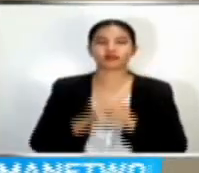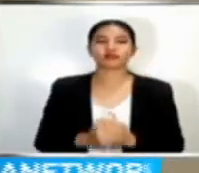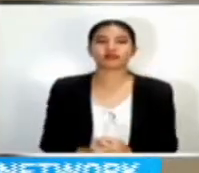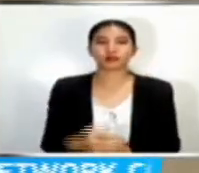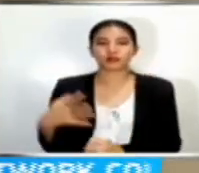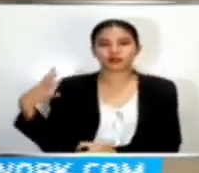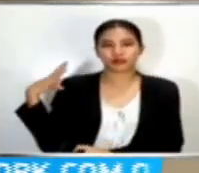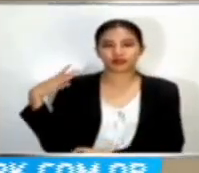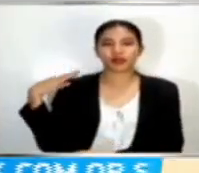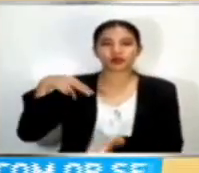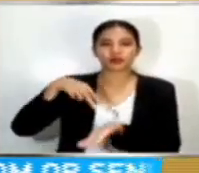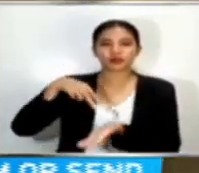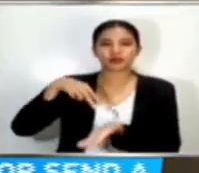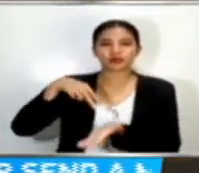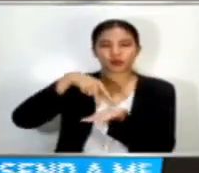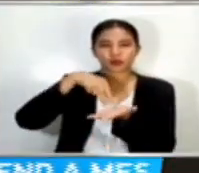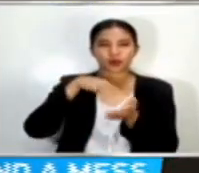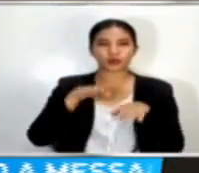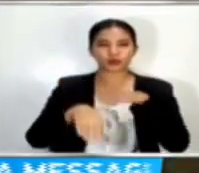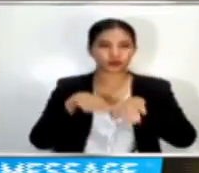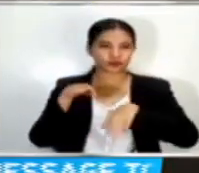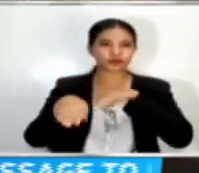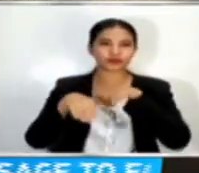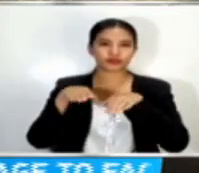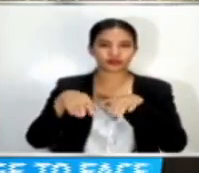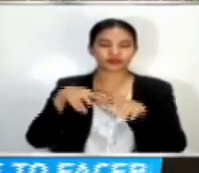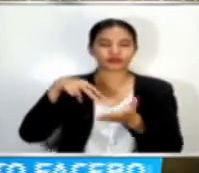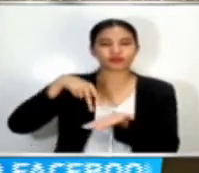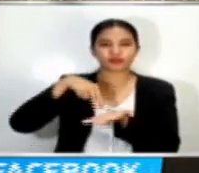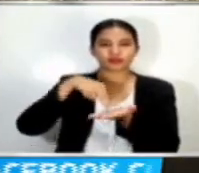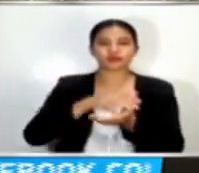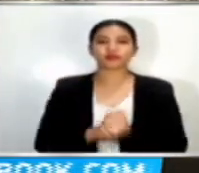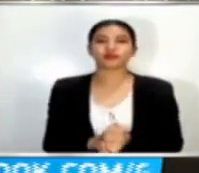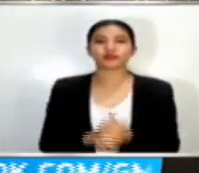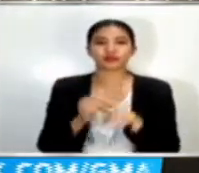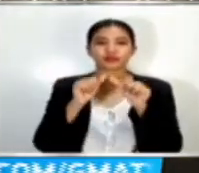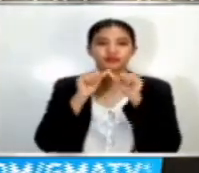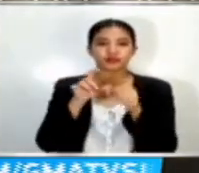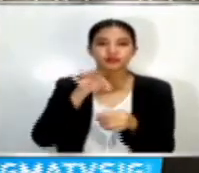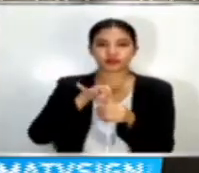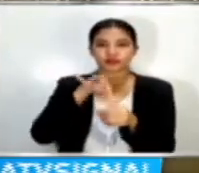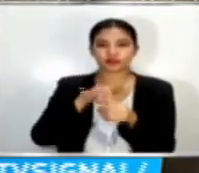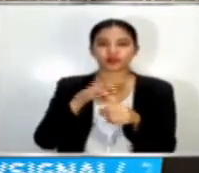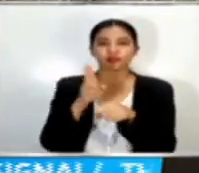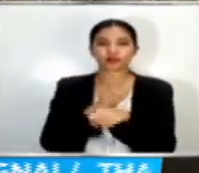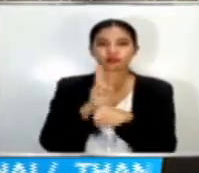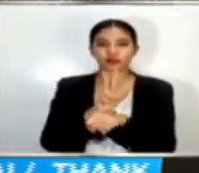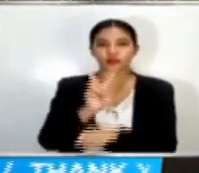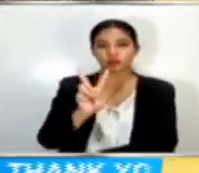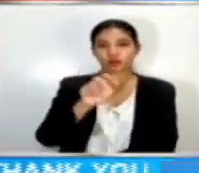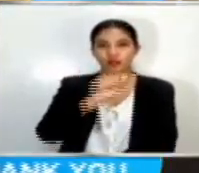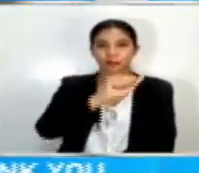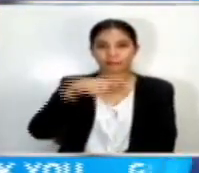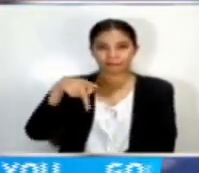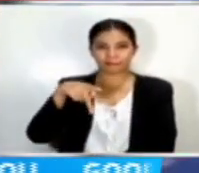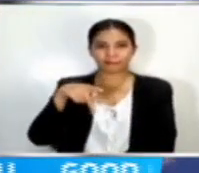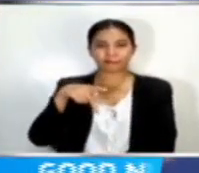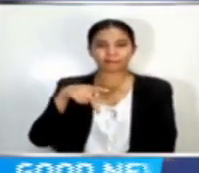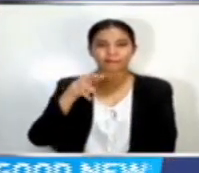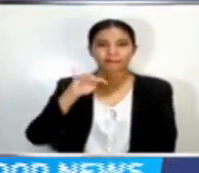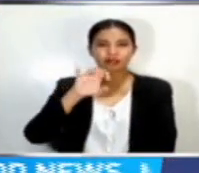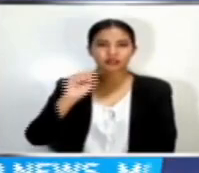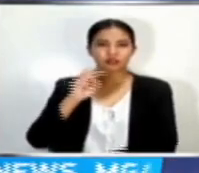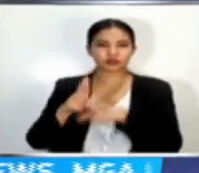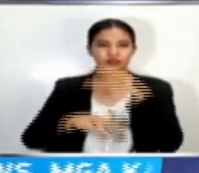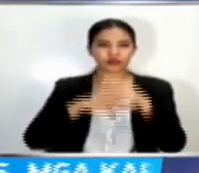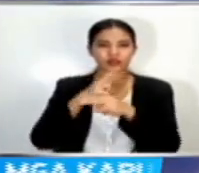signature Halabira walk. Tuloy-tuloy lang ang pagboto kay Rabiya gamit ang dalawang app, kabilang ang Miss Universe app.